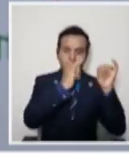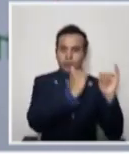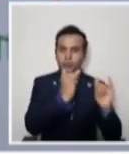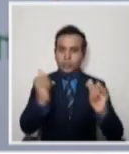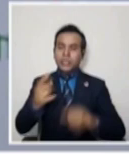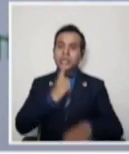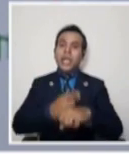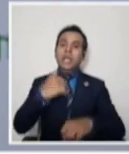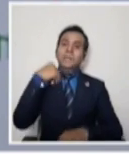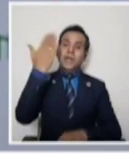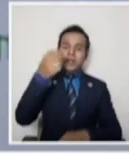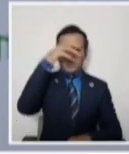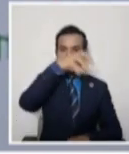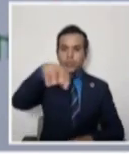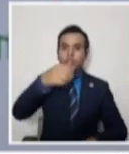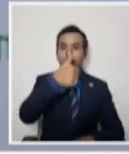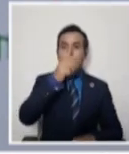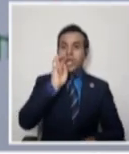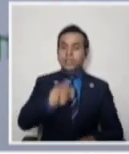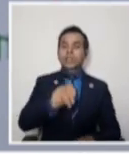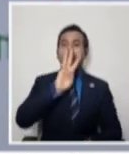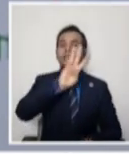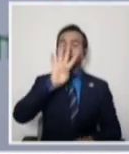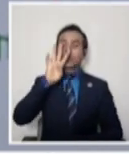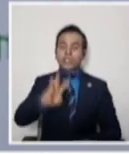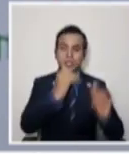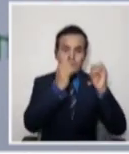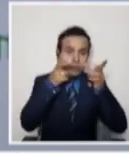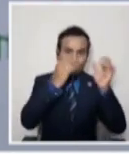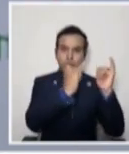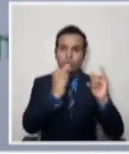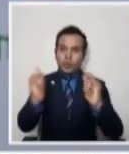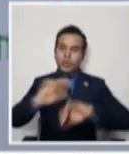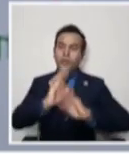হাসপাতালে আইসিইউ সংখ্যা আছে 329টি এবং ডায়ালাইসিস ইউনিট আছে 102টি।